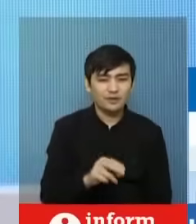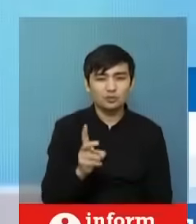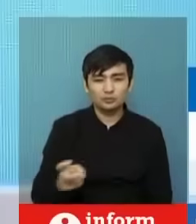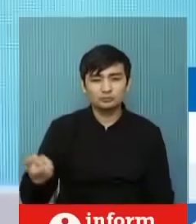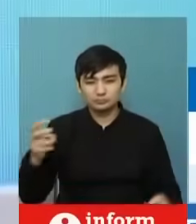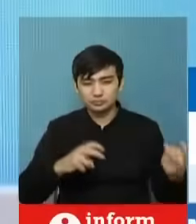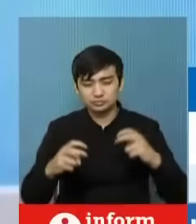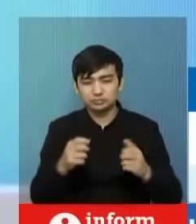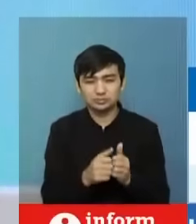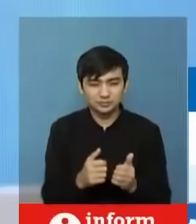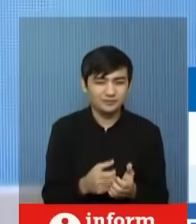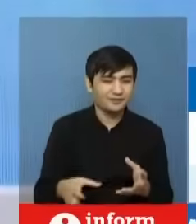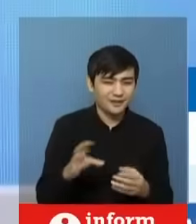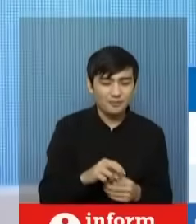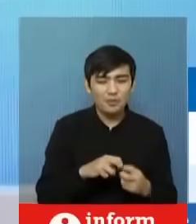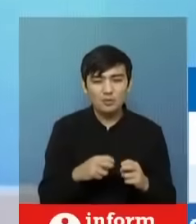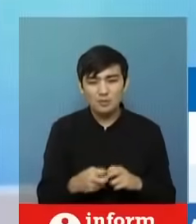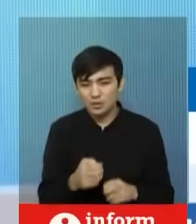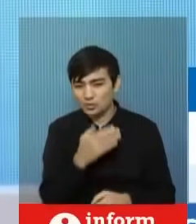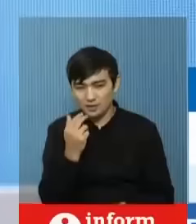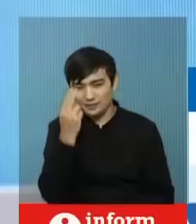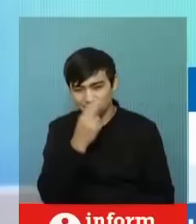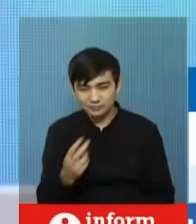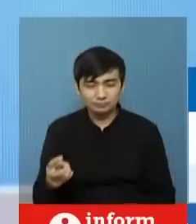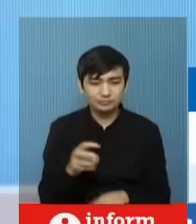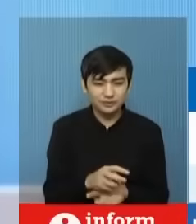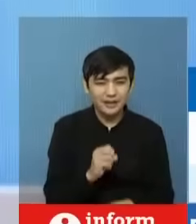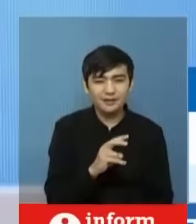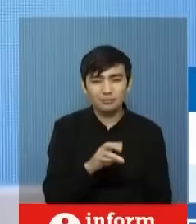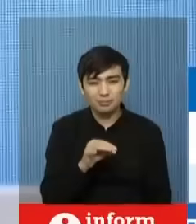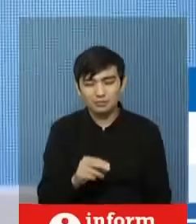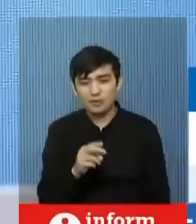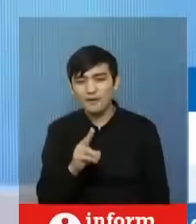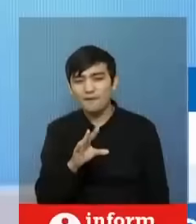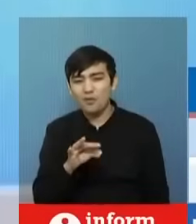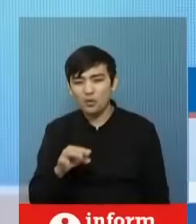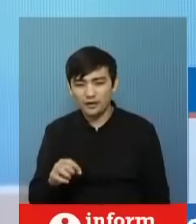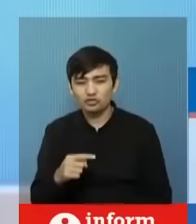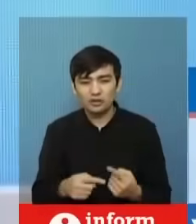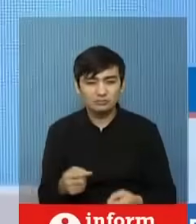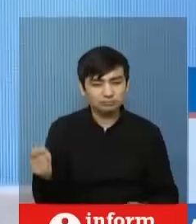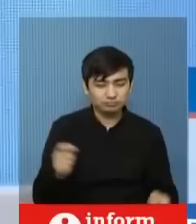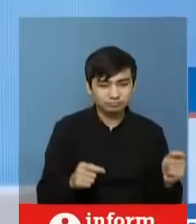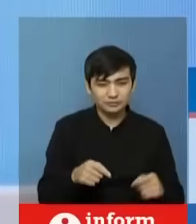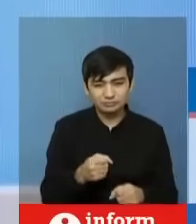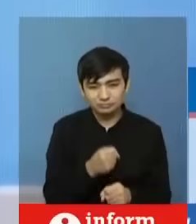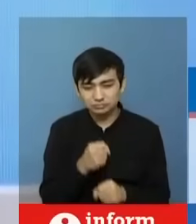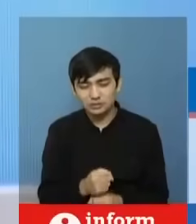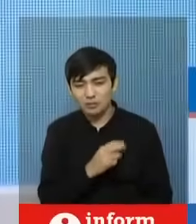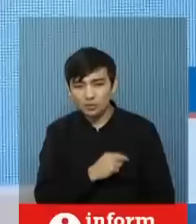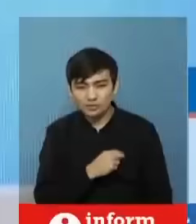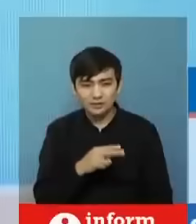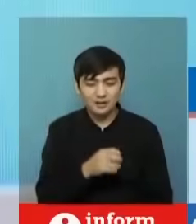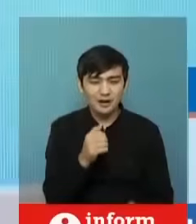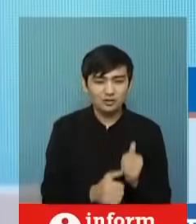Бақыланбайтын көші-қон ағынына қатысты проблема жоқ. Астанаға еңбек мигранты квота бойынша келеді. Әр бұл квота ішкі нарықты қорғау үшін жыл сайын